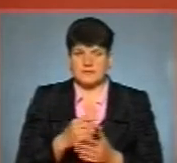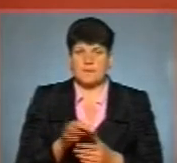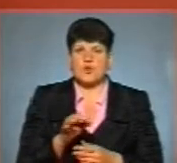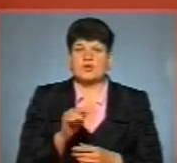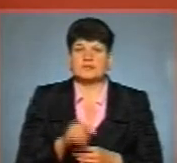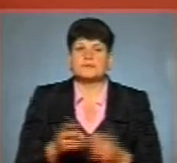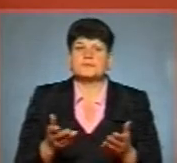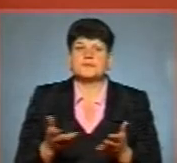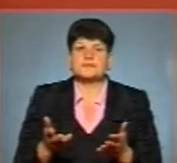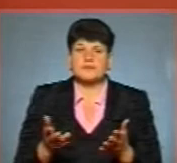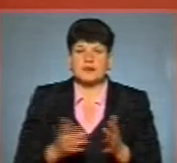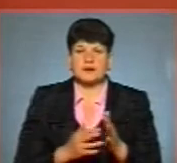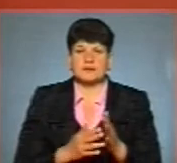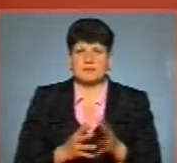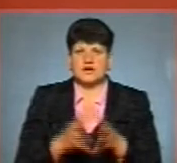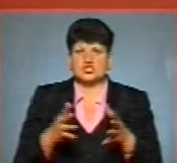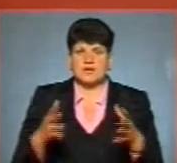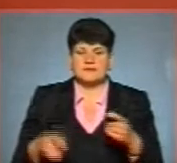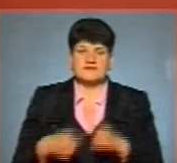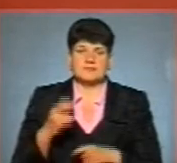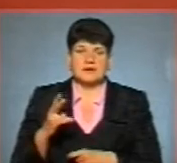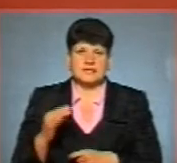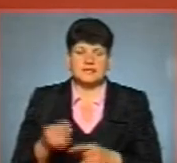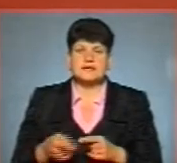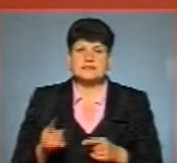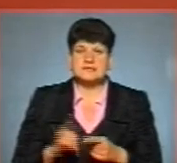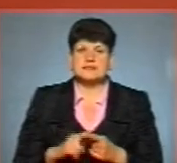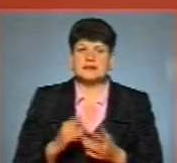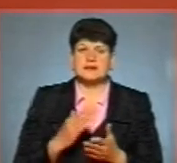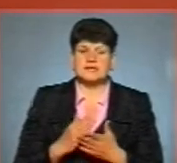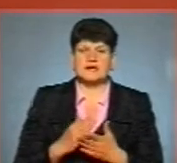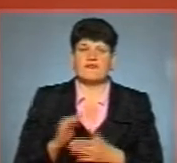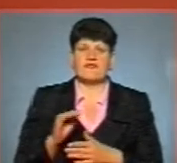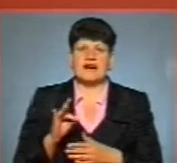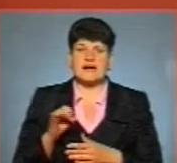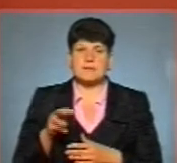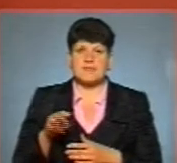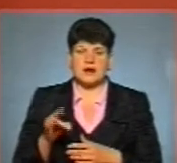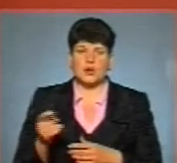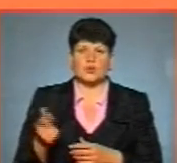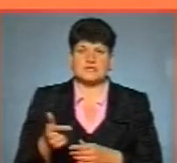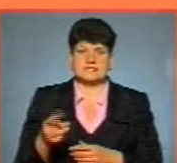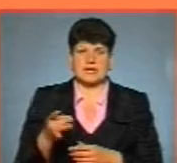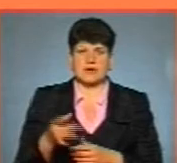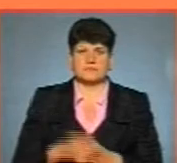те, яких масштабів збитки. Це, зокрема, йдеться про фермерів Гусятинського району.